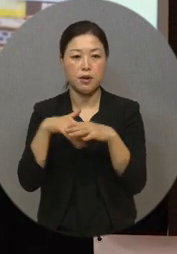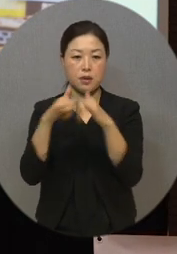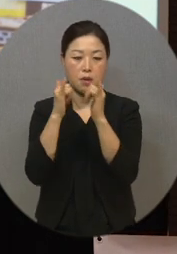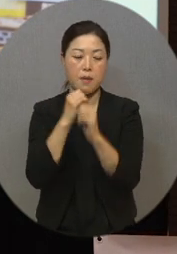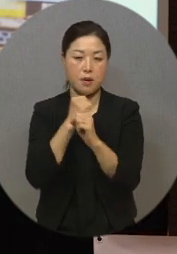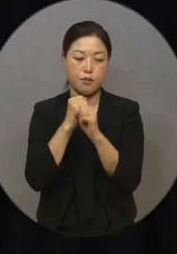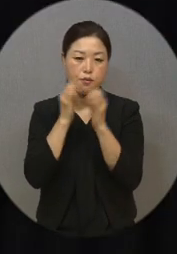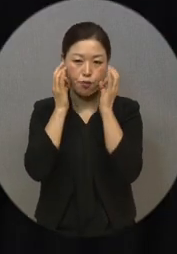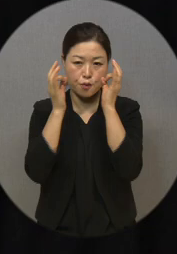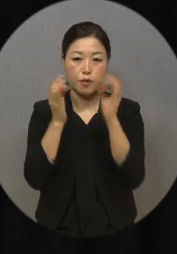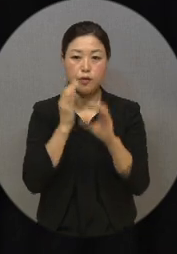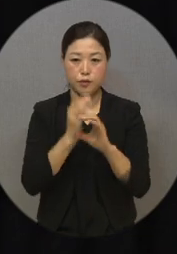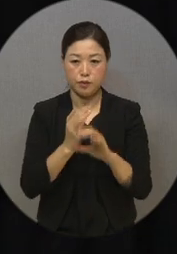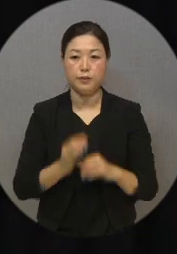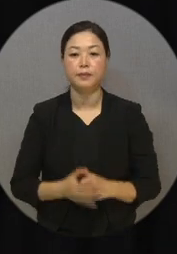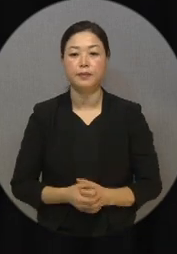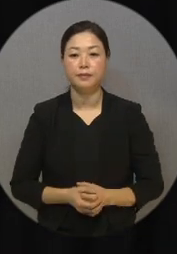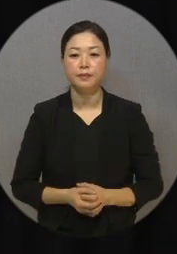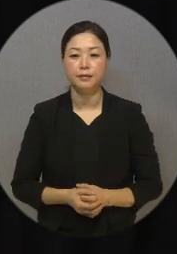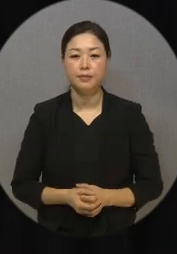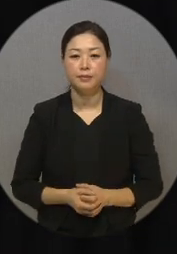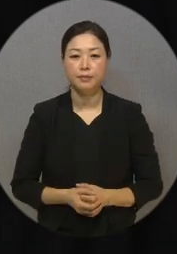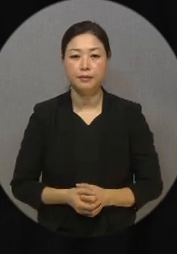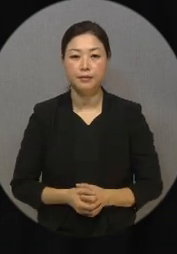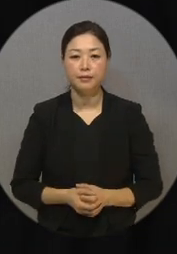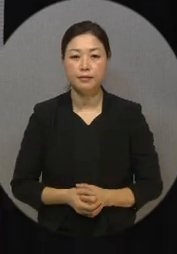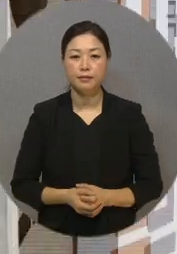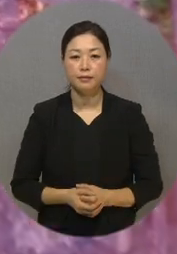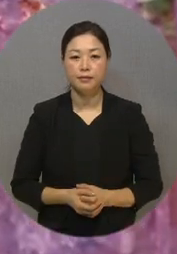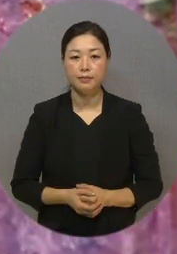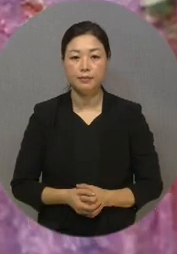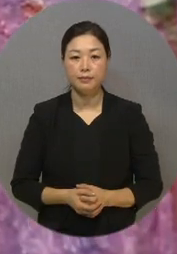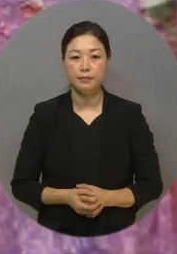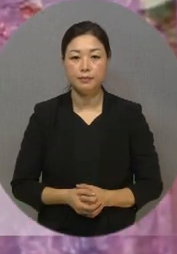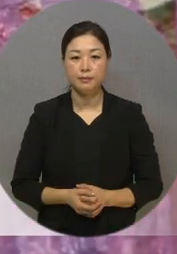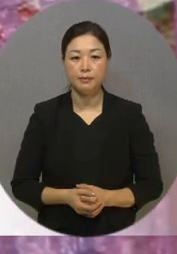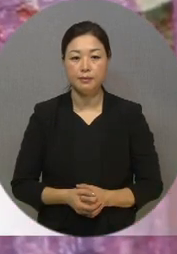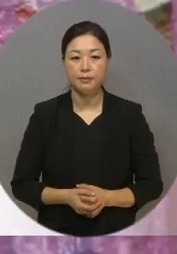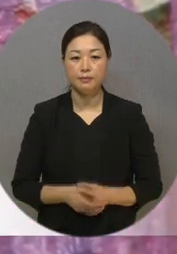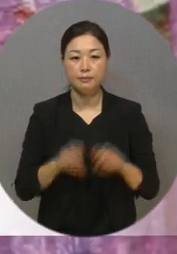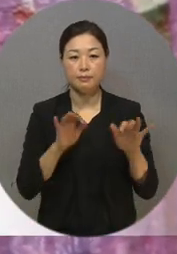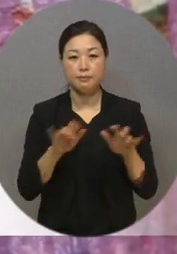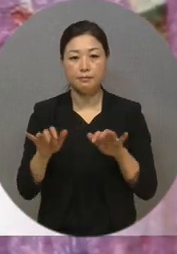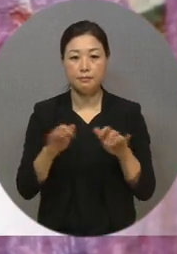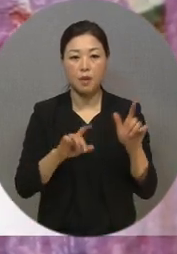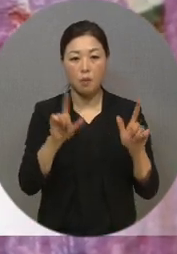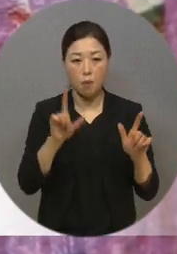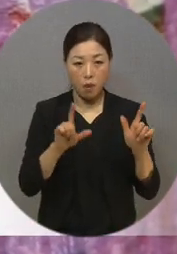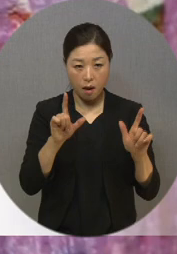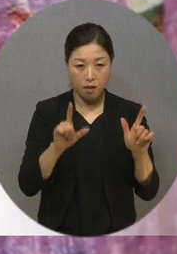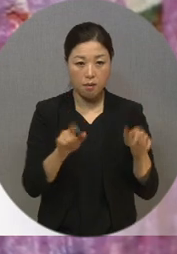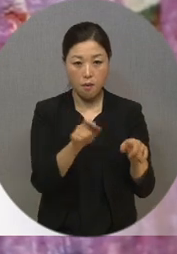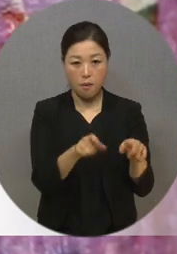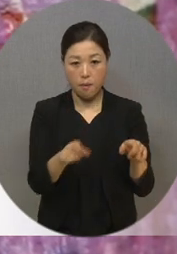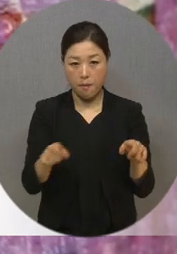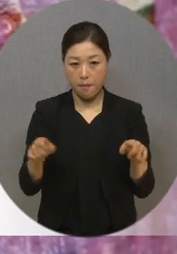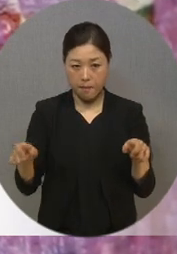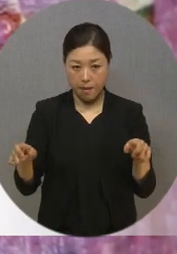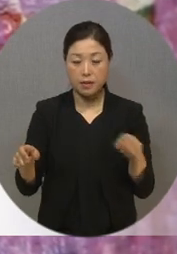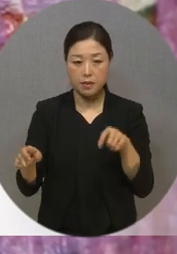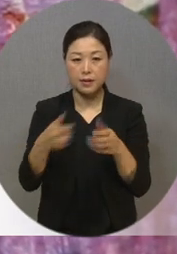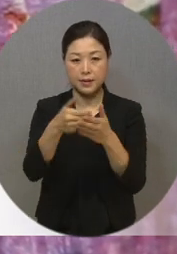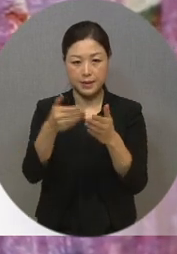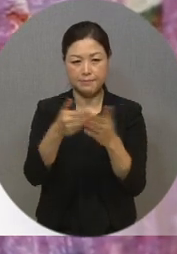있습니다. 복지TV 뉴스 유젠입니다. 피아노의 형태와 건반들이 곳곳에서